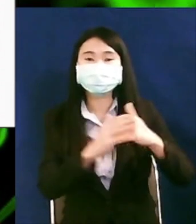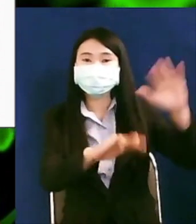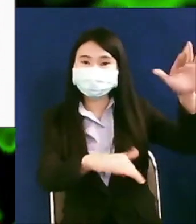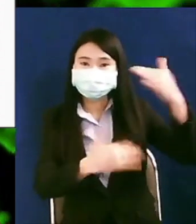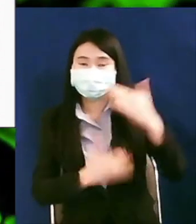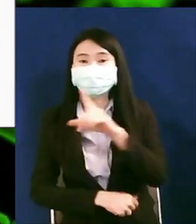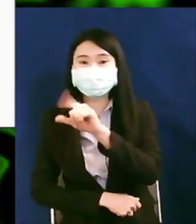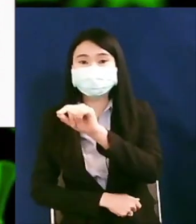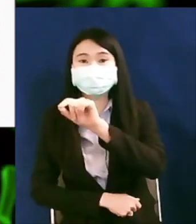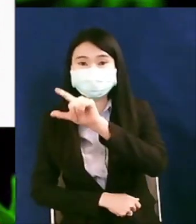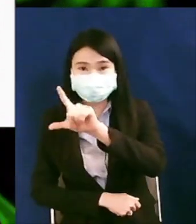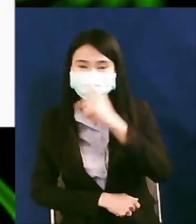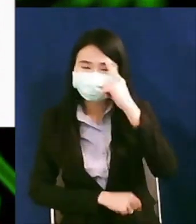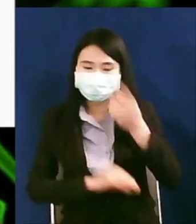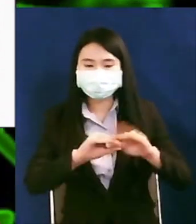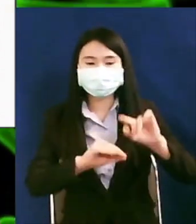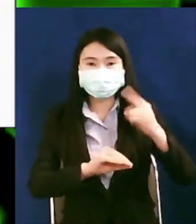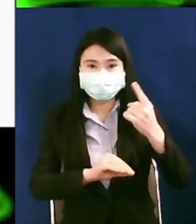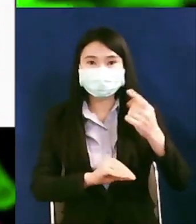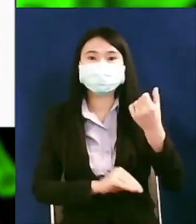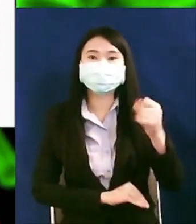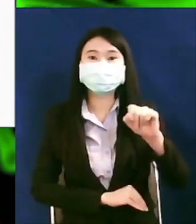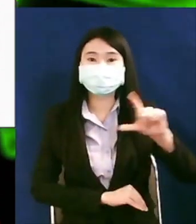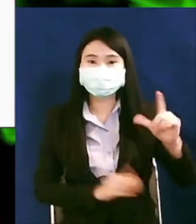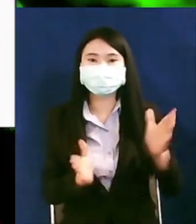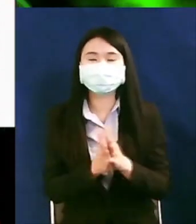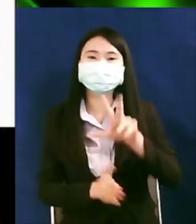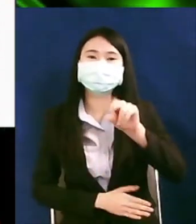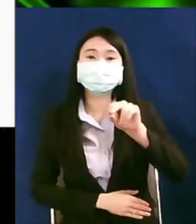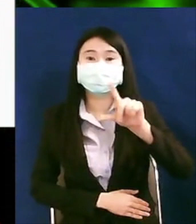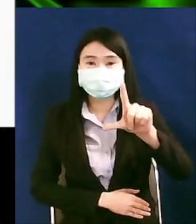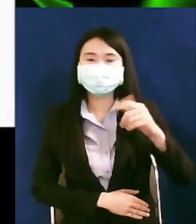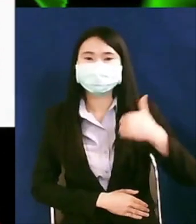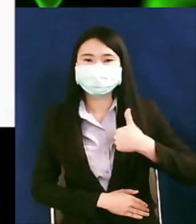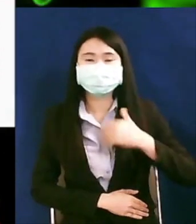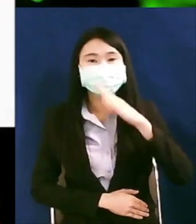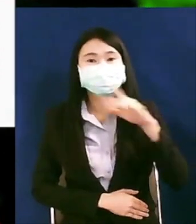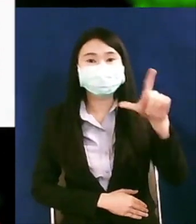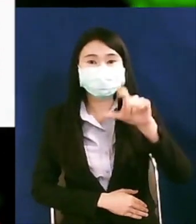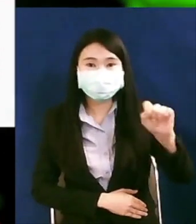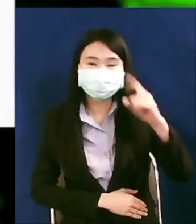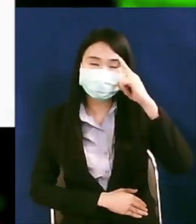ได้อีก10เป็น30นะครับก็จะทยอยมีการส่งมอบมานะครับแล้วก็ซิโนแวคที่เพิ่มมา